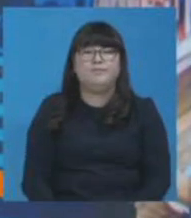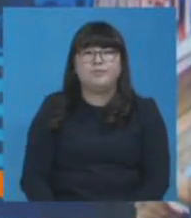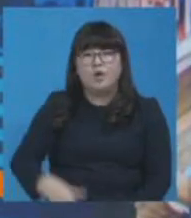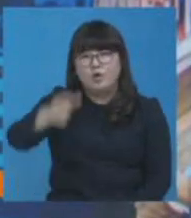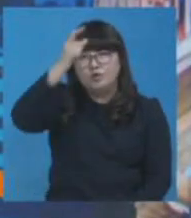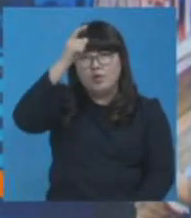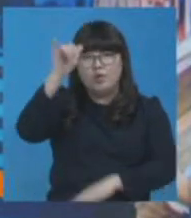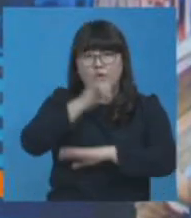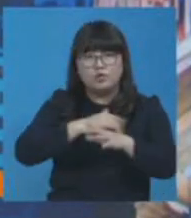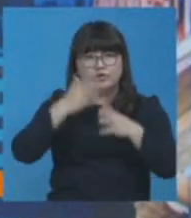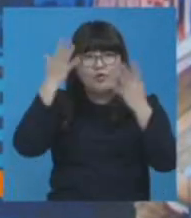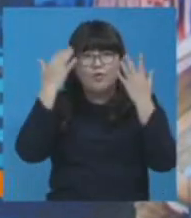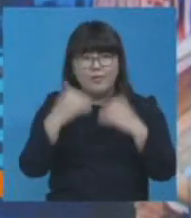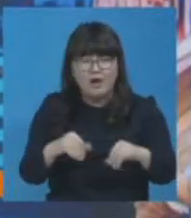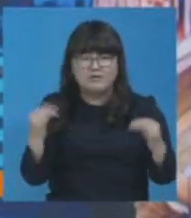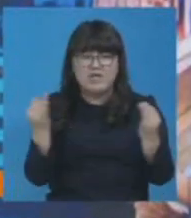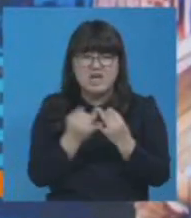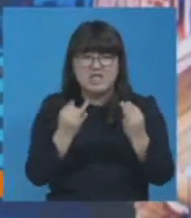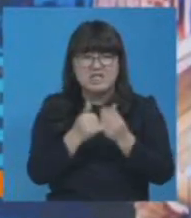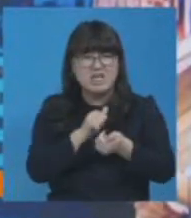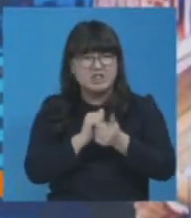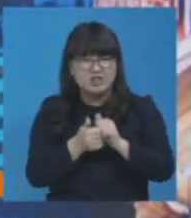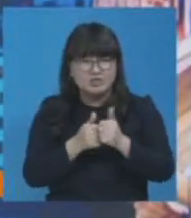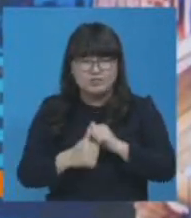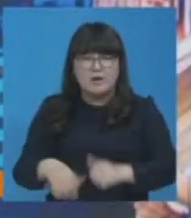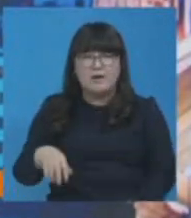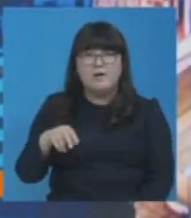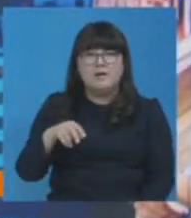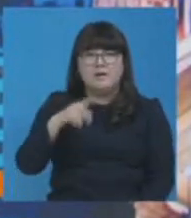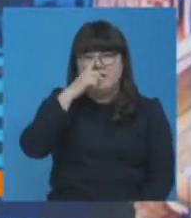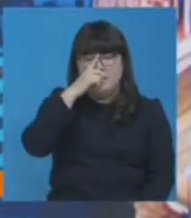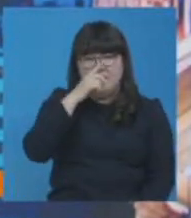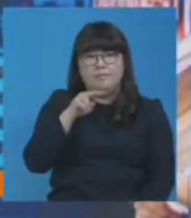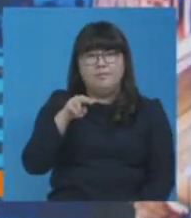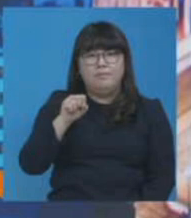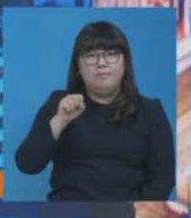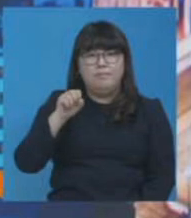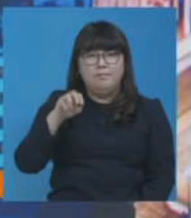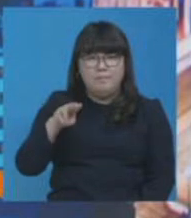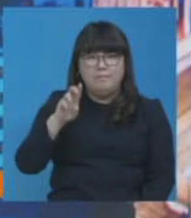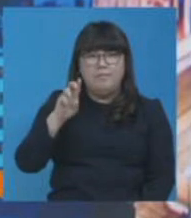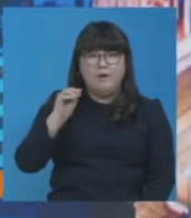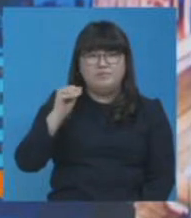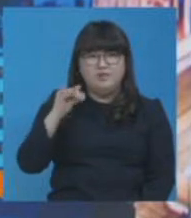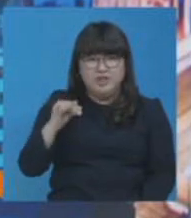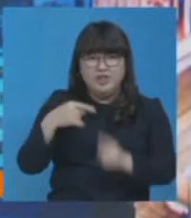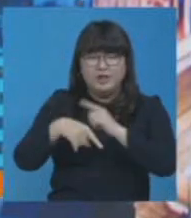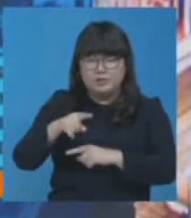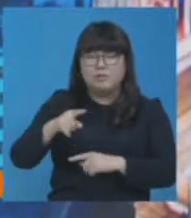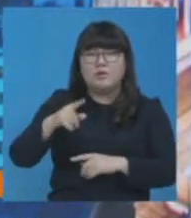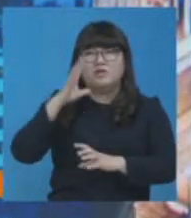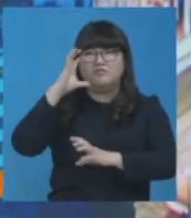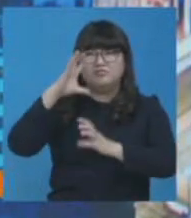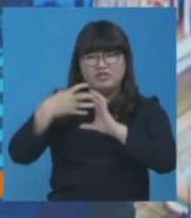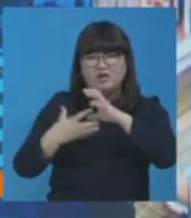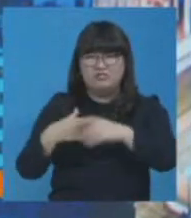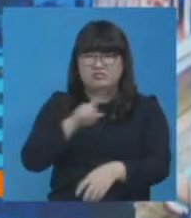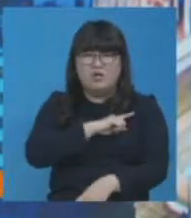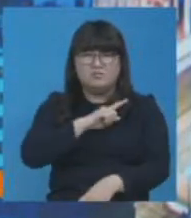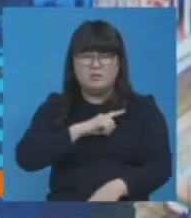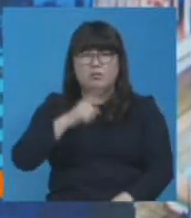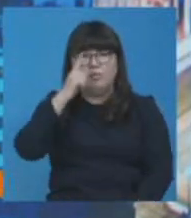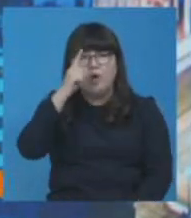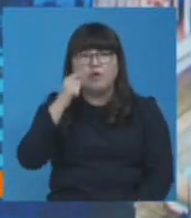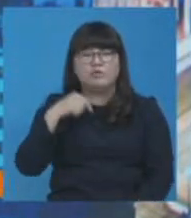Төрөх улсад зохион байгуулагдсан захим спортын төрөл болох PUBG Mobile тоглоомын дэлхийн аварга шалгуулах олон улсын тэмцээнд Монголын IHC